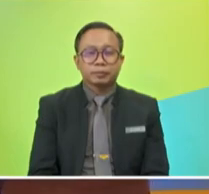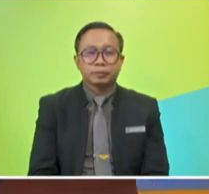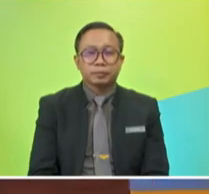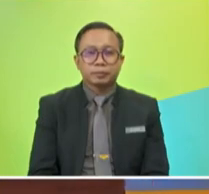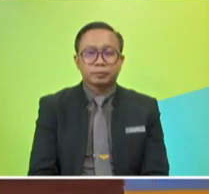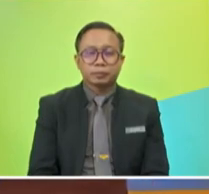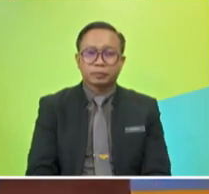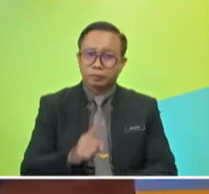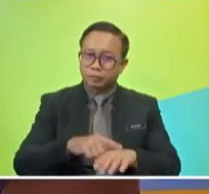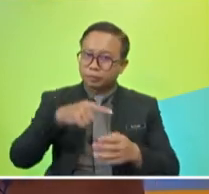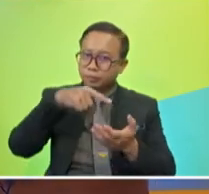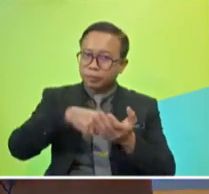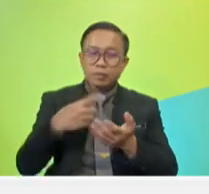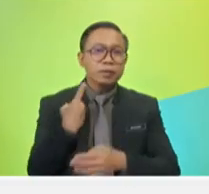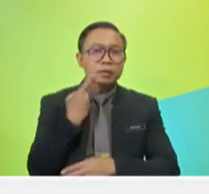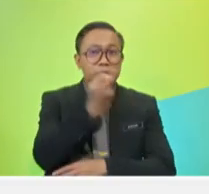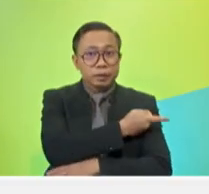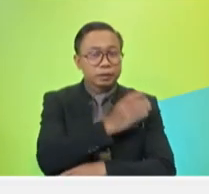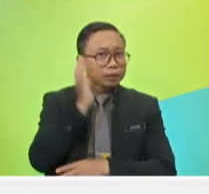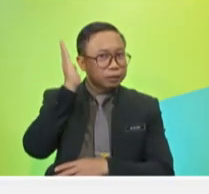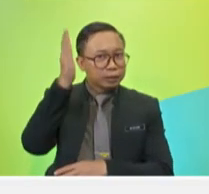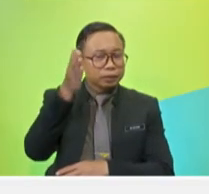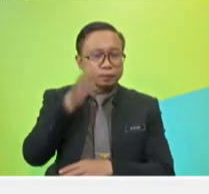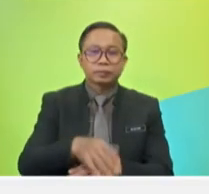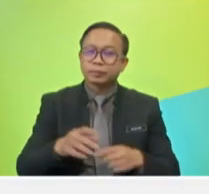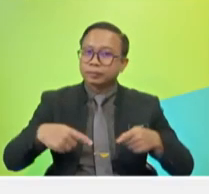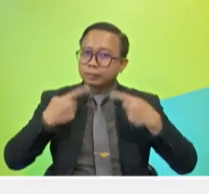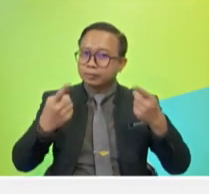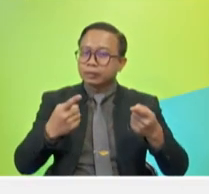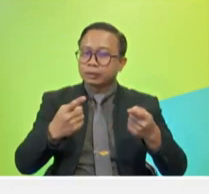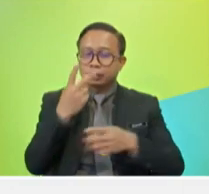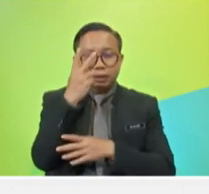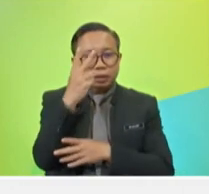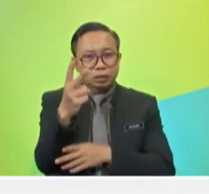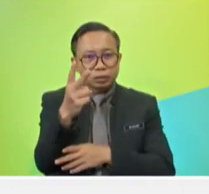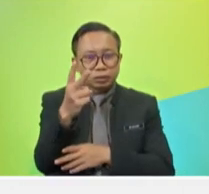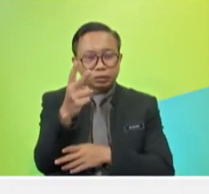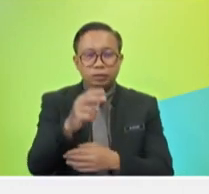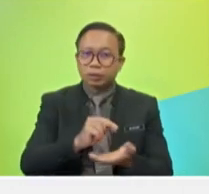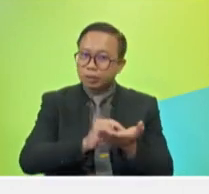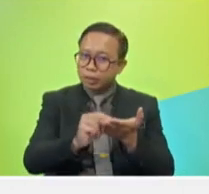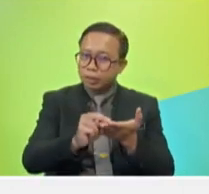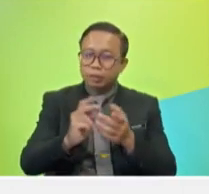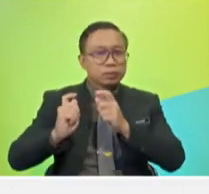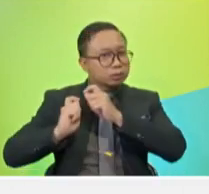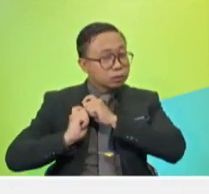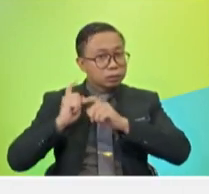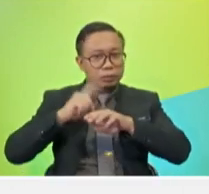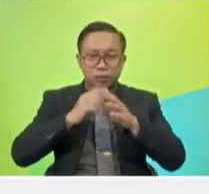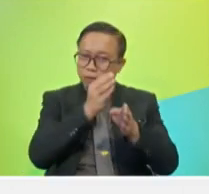pada kali ini kita akan eee pergi meneroket tentang nilai bertanggung jawab terhadap Jiran